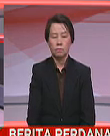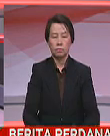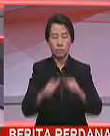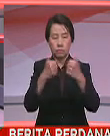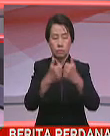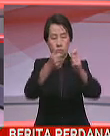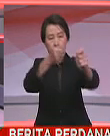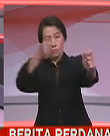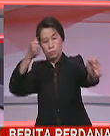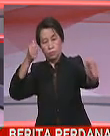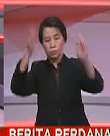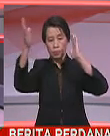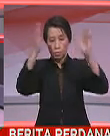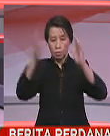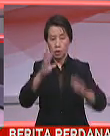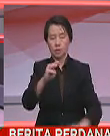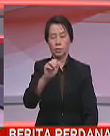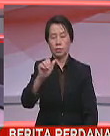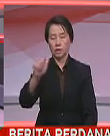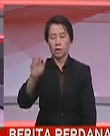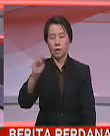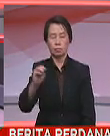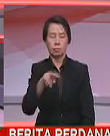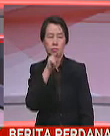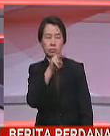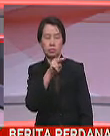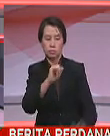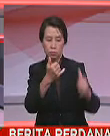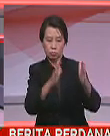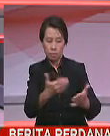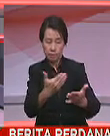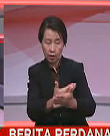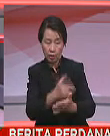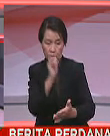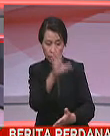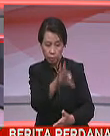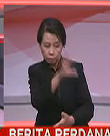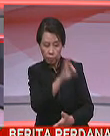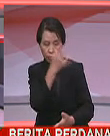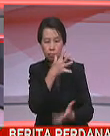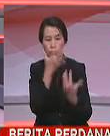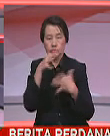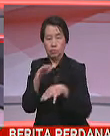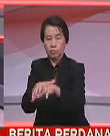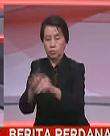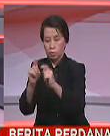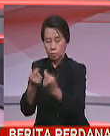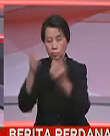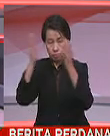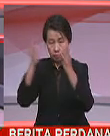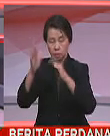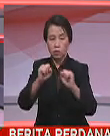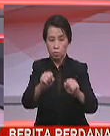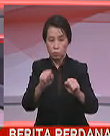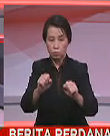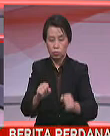Persatuan Memanah Kebangsaan Malaysia NAAM optimis atlet-atlet baharu yang bakal dipilih untuk diserap ke pasukan kebangsaan